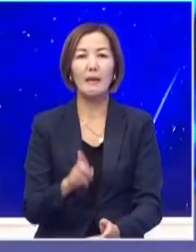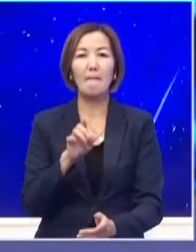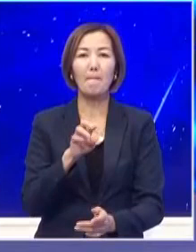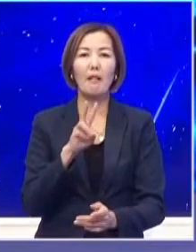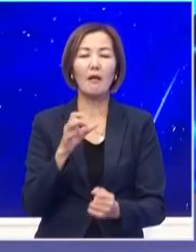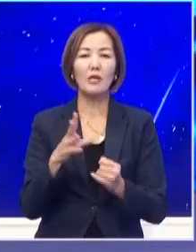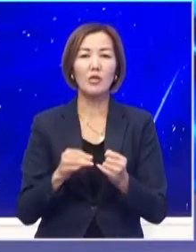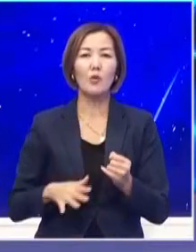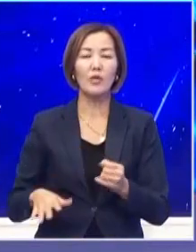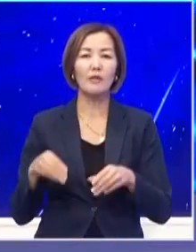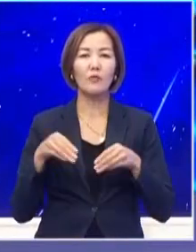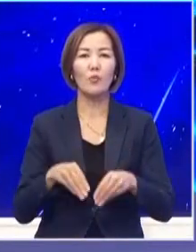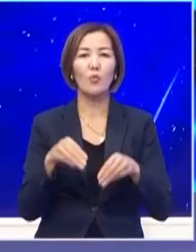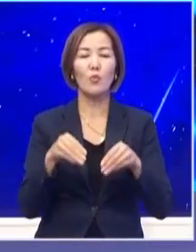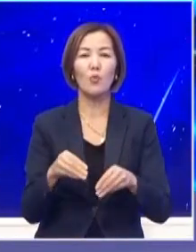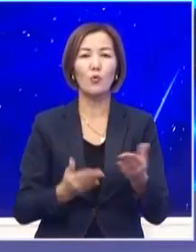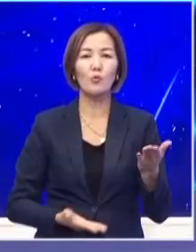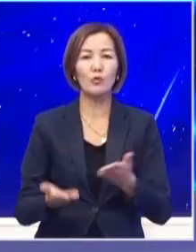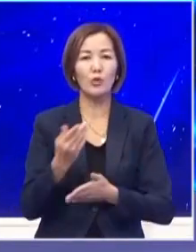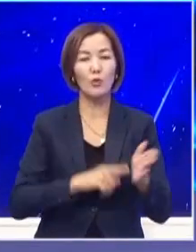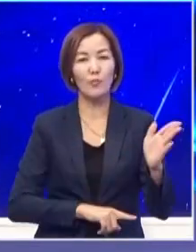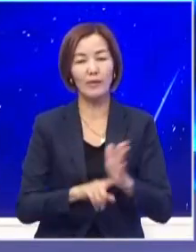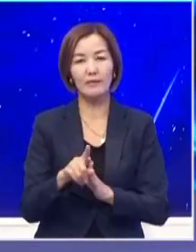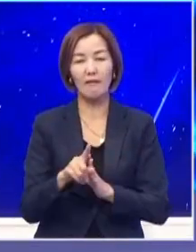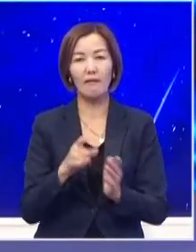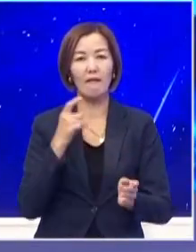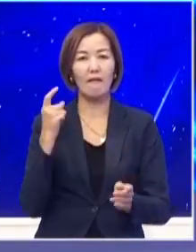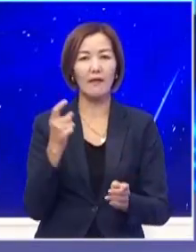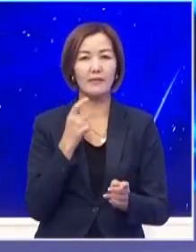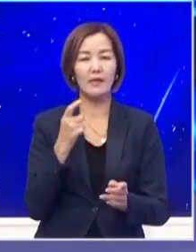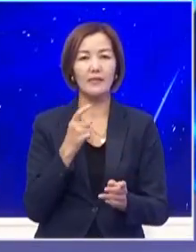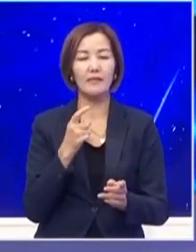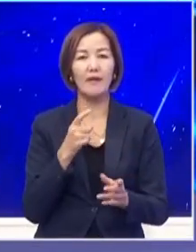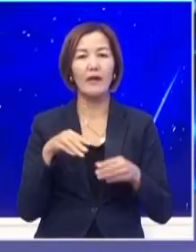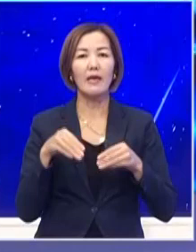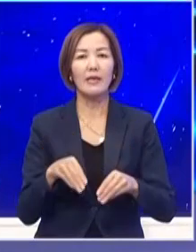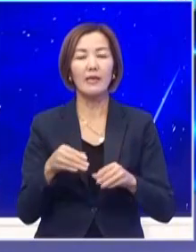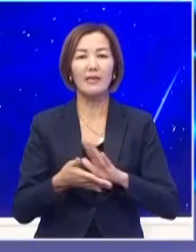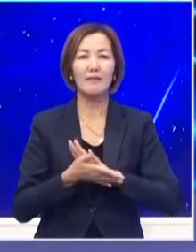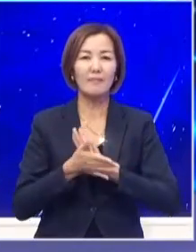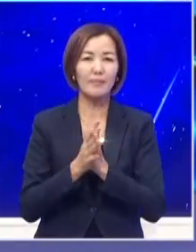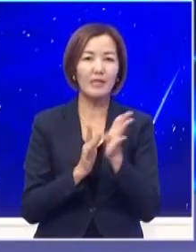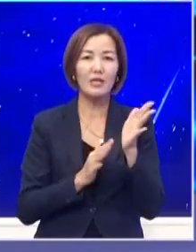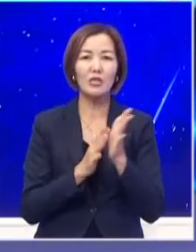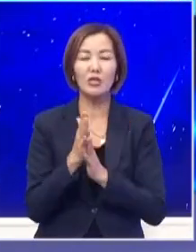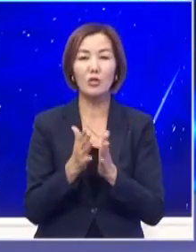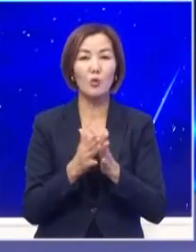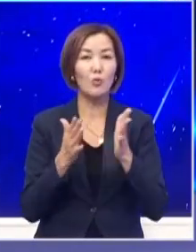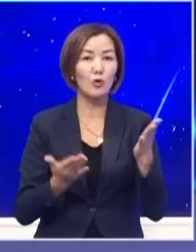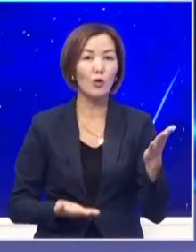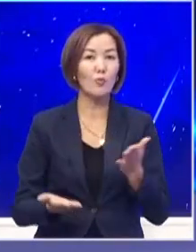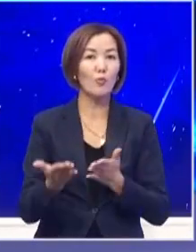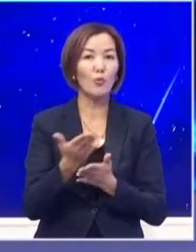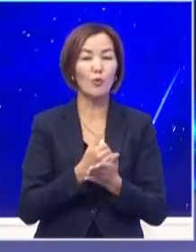Балқаш ауданында күріш ору науқаны басталды. Жергілікті диқандар егін бітік шықты. Соған сәйкес мол өнім алуды